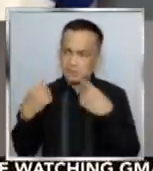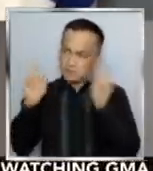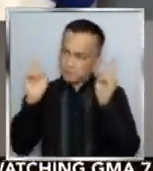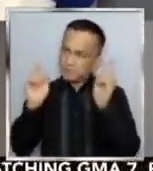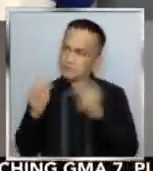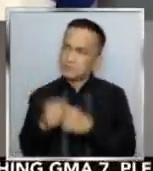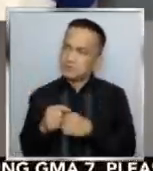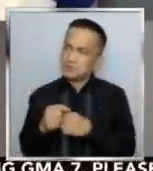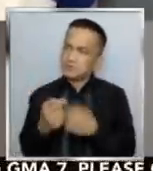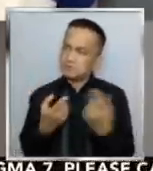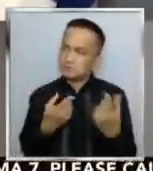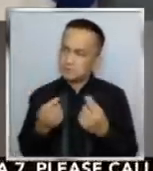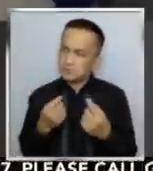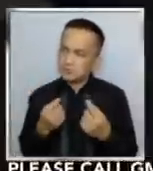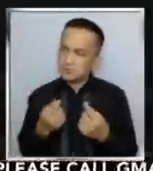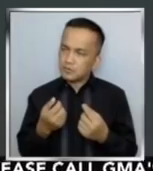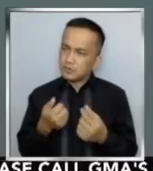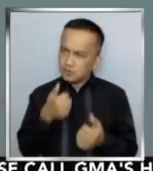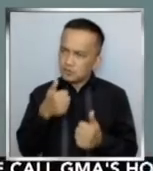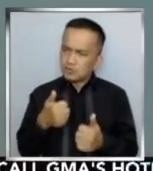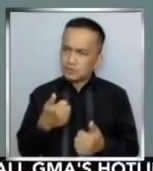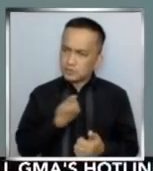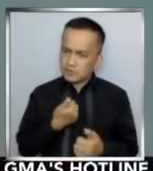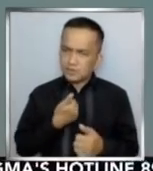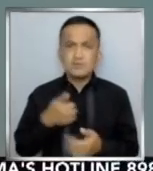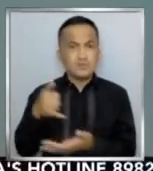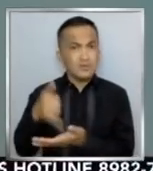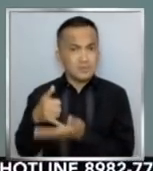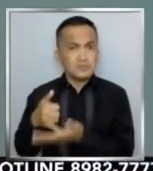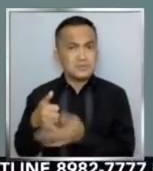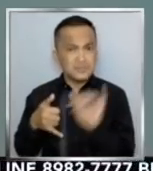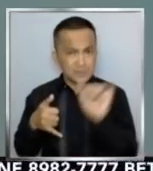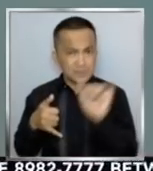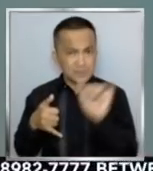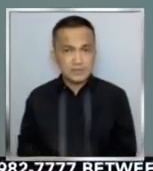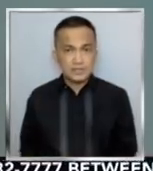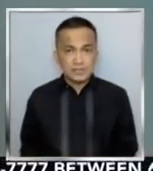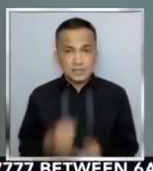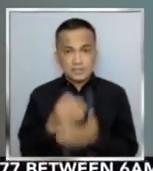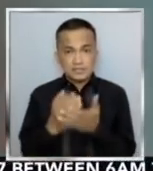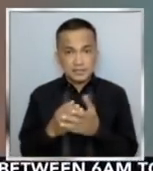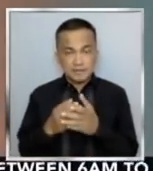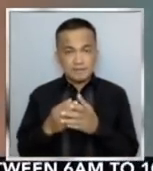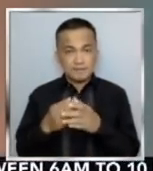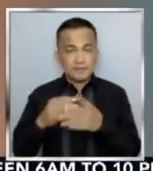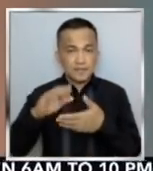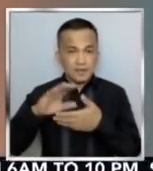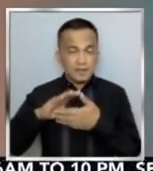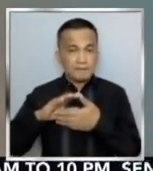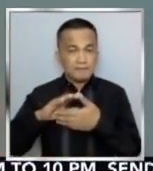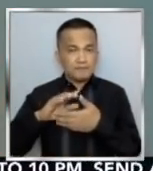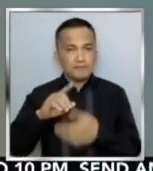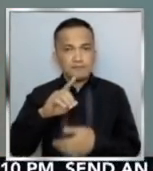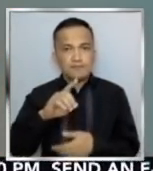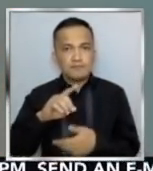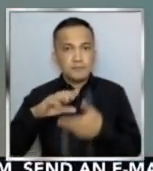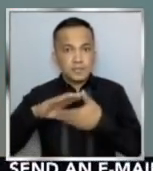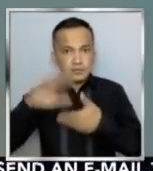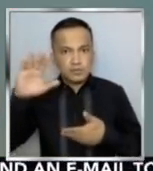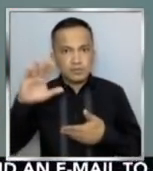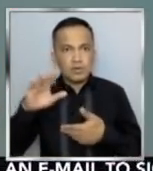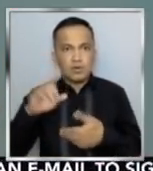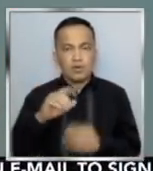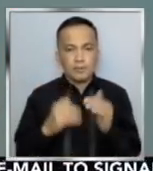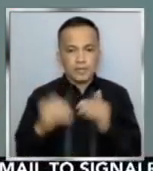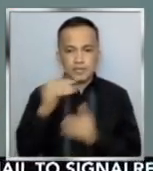themselves. Ka-trophy-trophy nga naman. May ilang videos ngang mahigit 1 million na ang views. Hi,